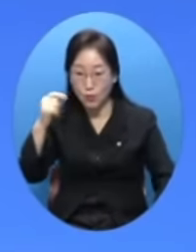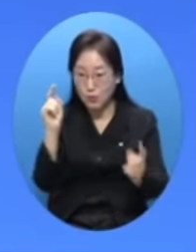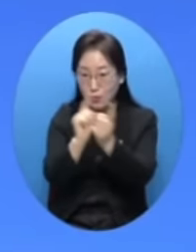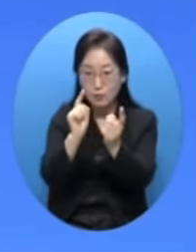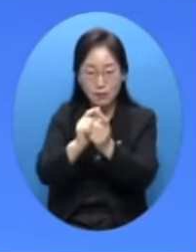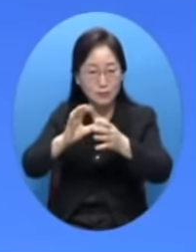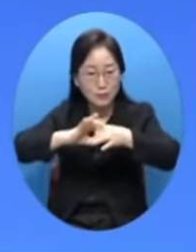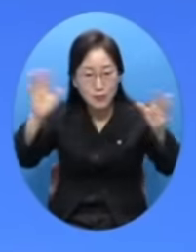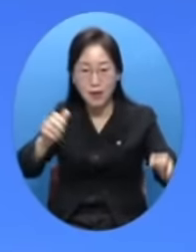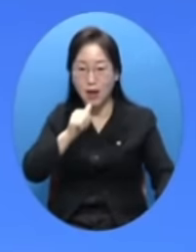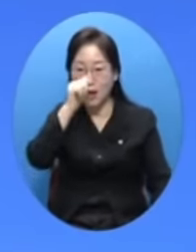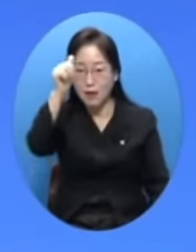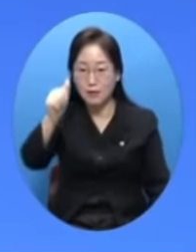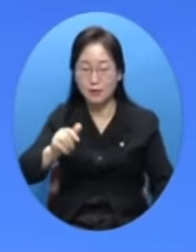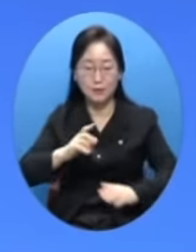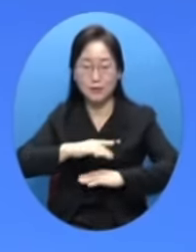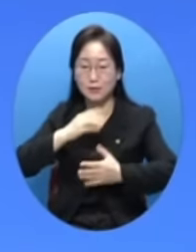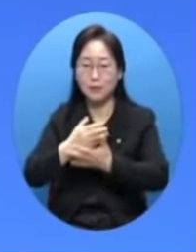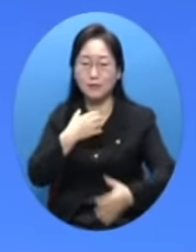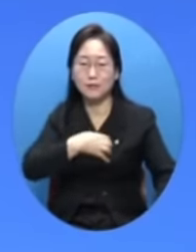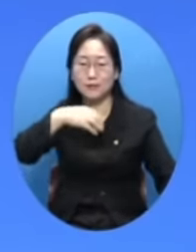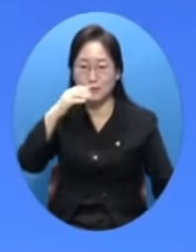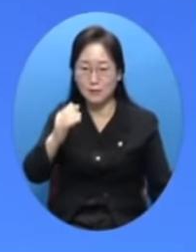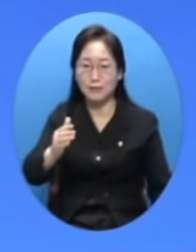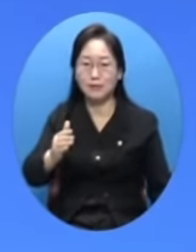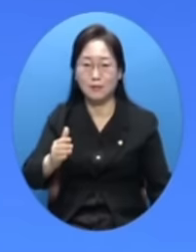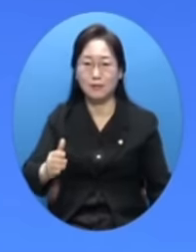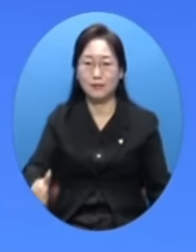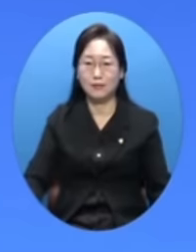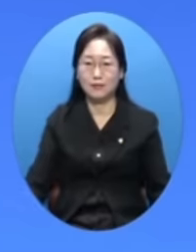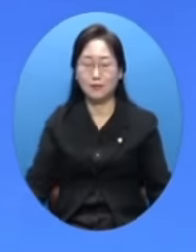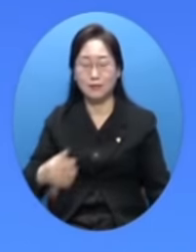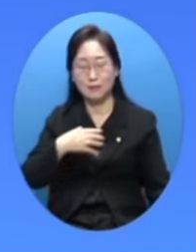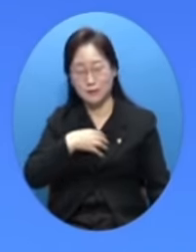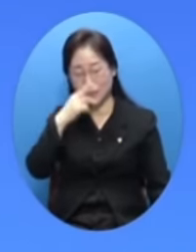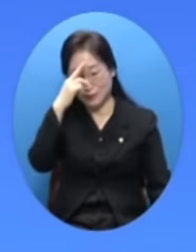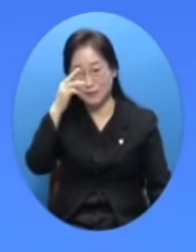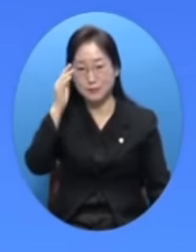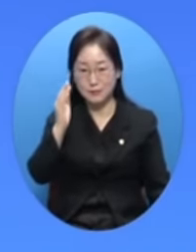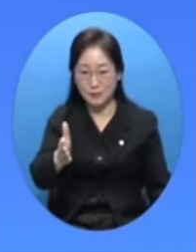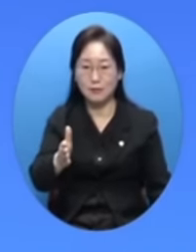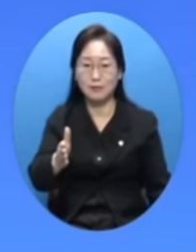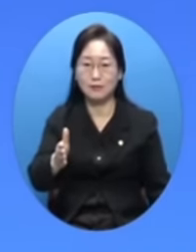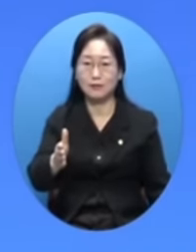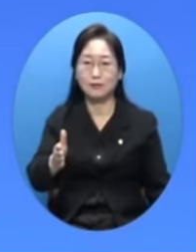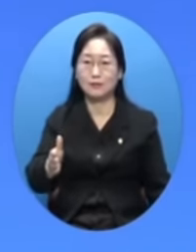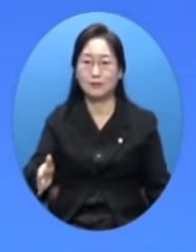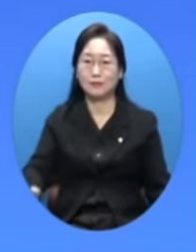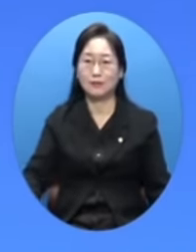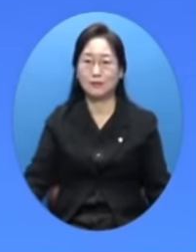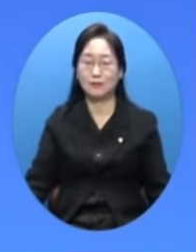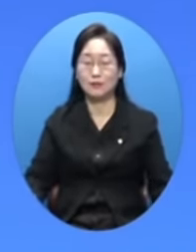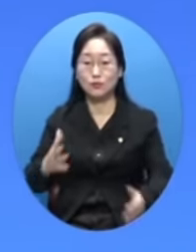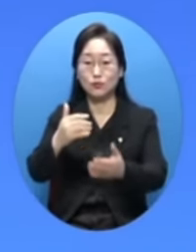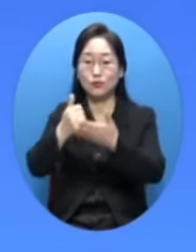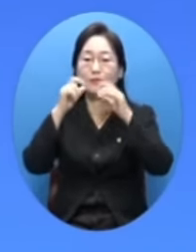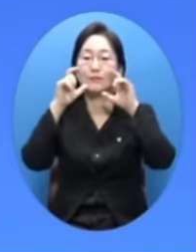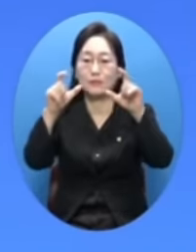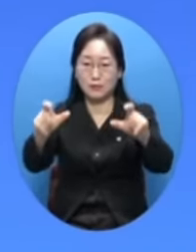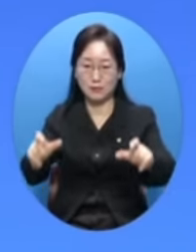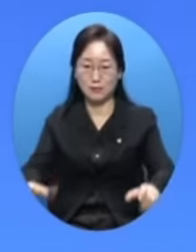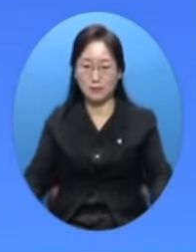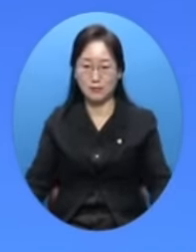절대로 두려하지 말라 염려하지 말라 걱정하지 말라고 우리 주님